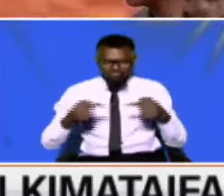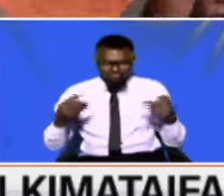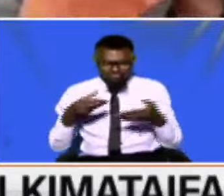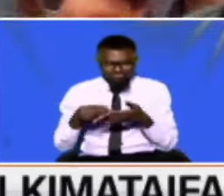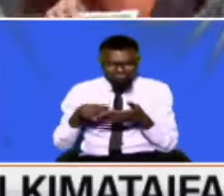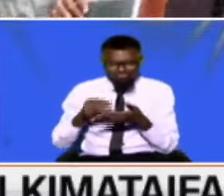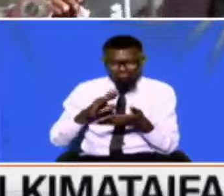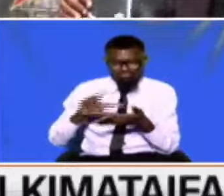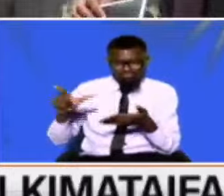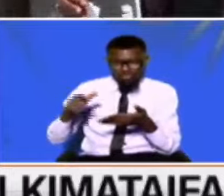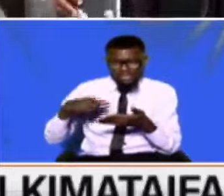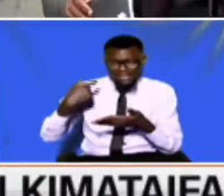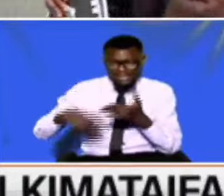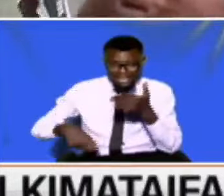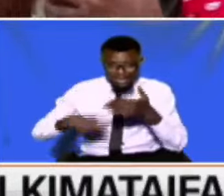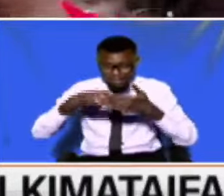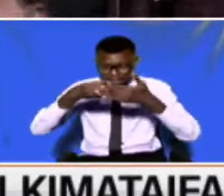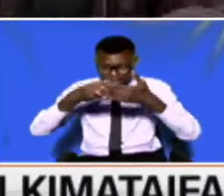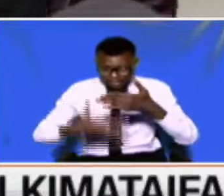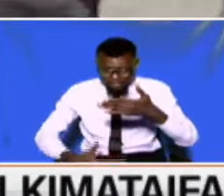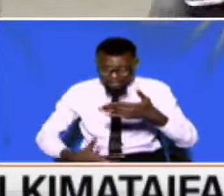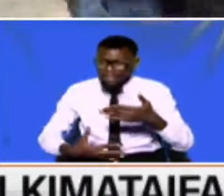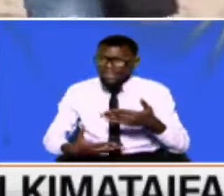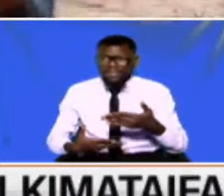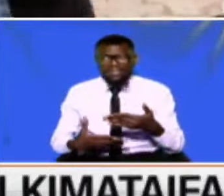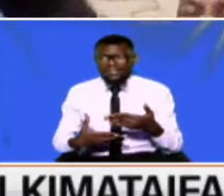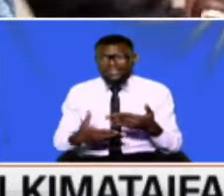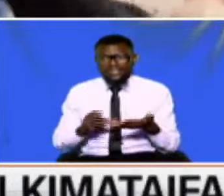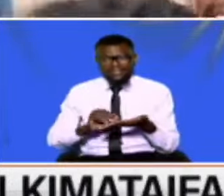yanayoweza kuongeza gharama ya bei ya bidhaa.